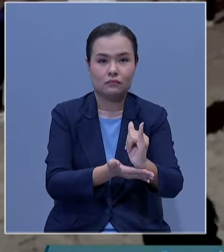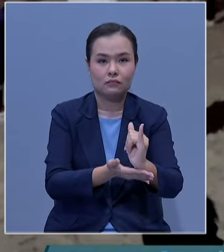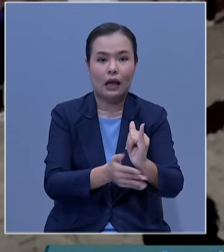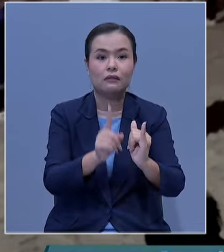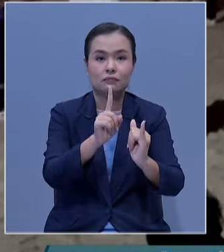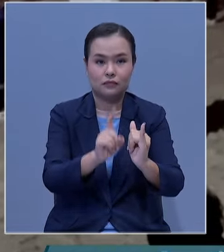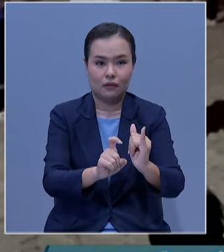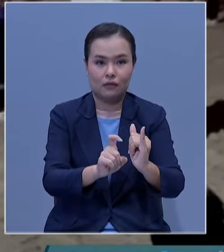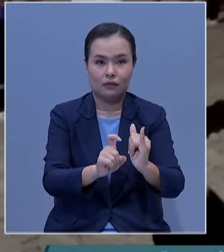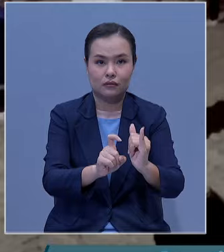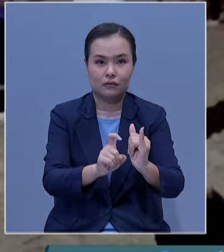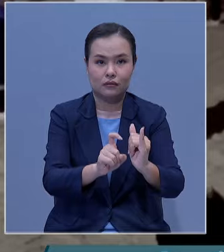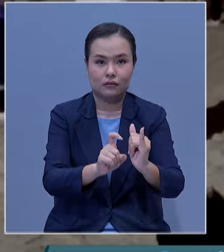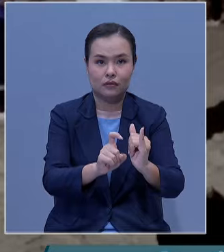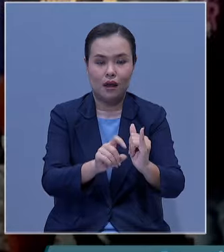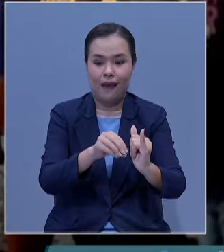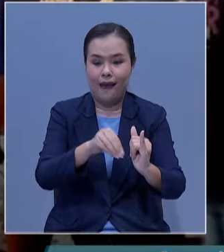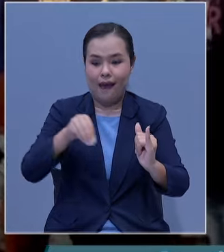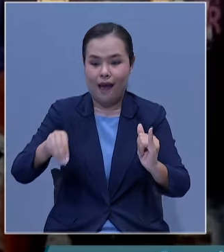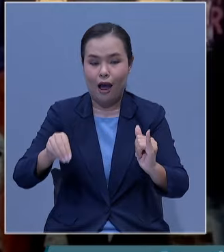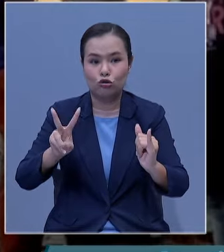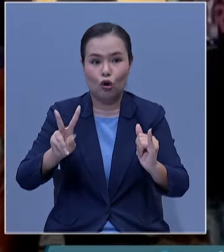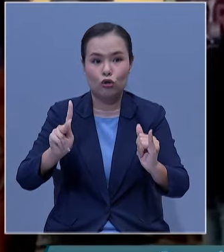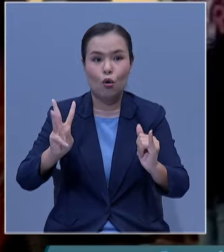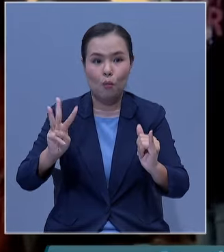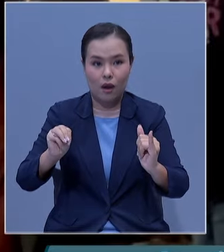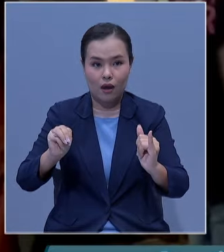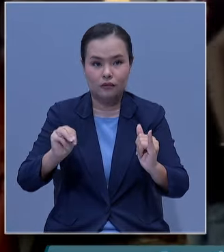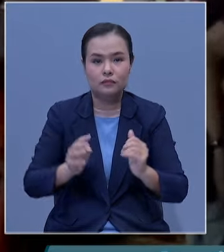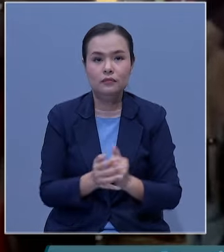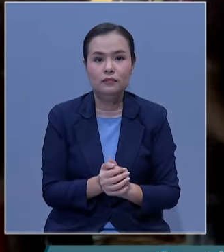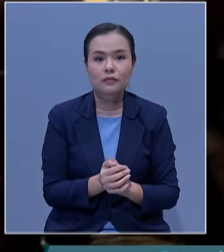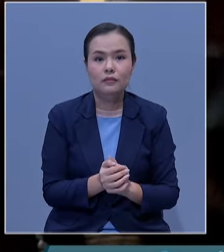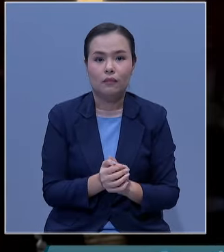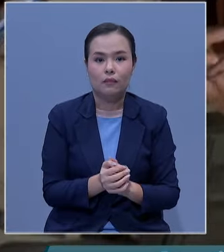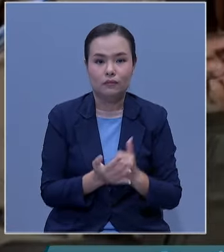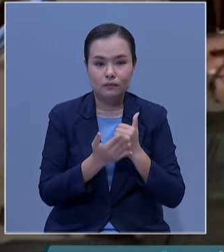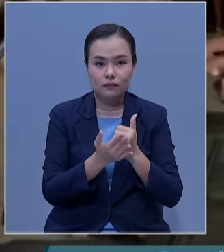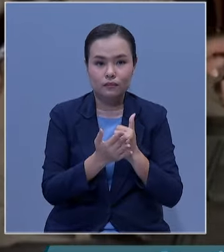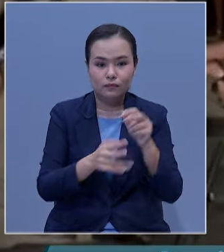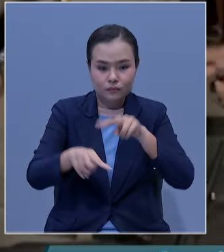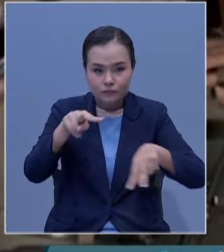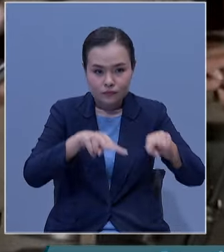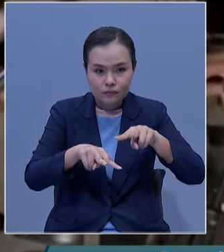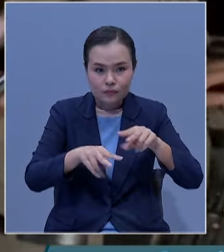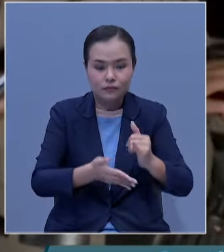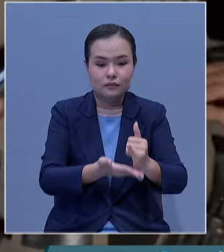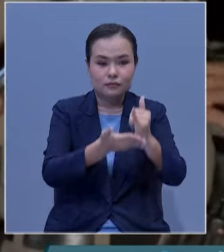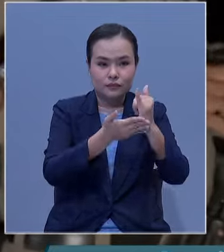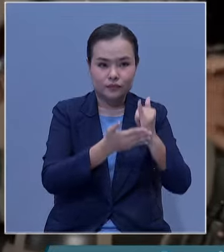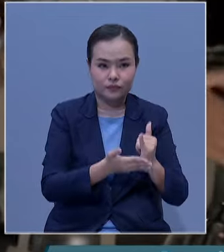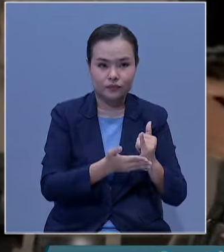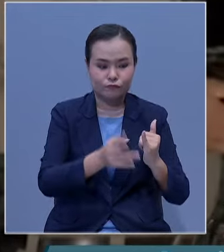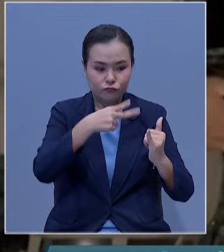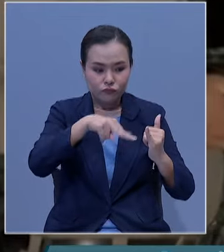วงห่างจากจุดที่จมน้ำประมาณ2กิโลเมตรนะคะก็ได้ให้เจ้าหน้าที่เข้าทำการชันสูตรก่อนที่จะนำร่างส่ง